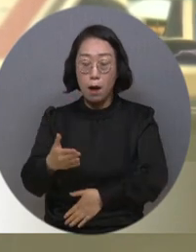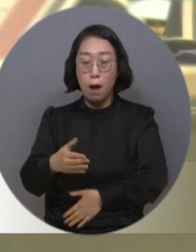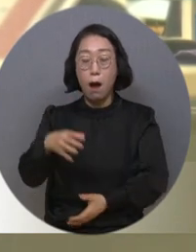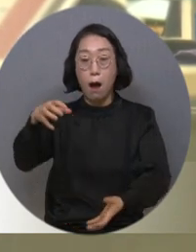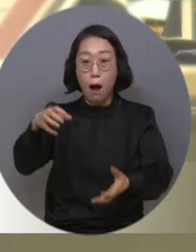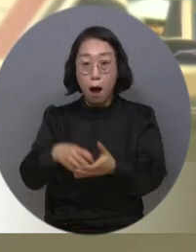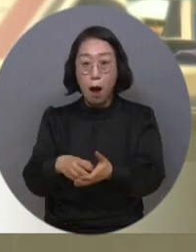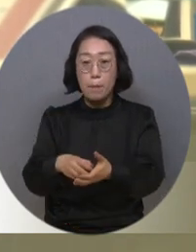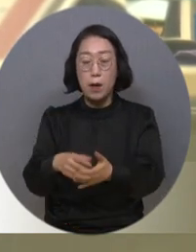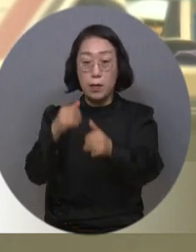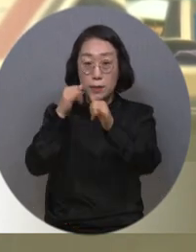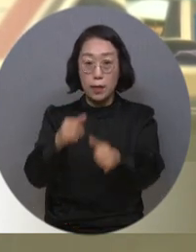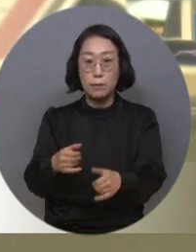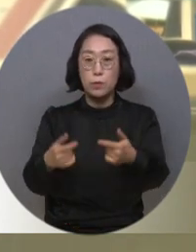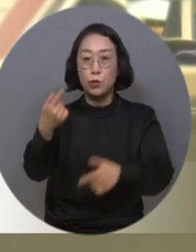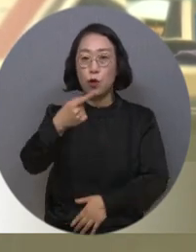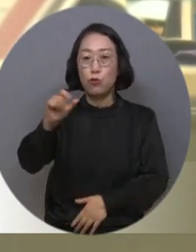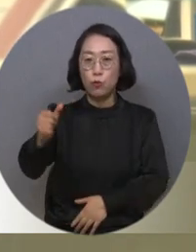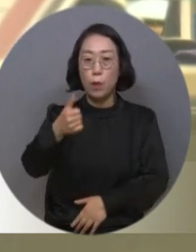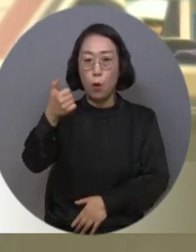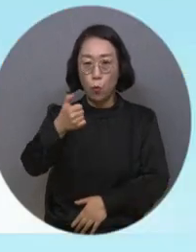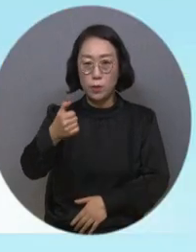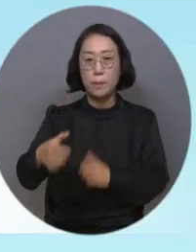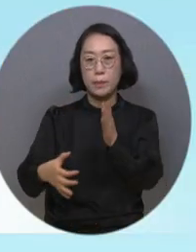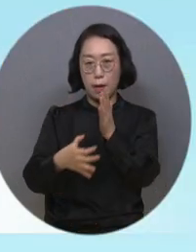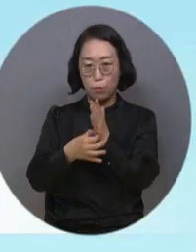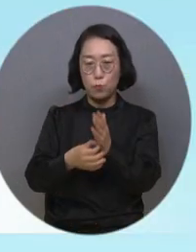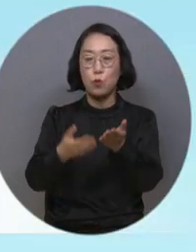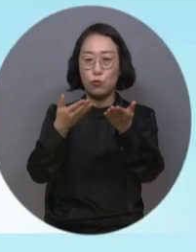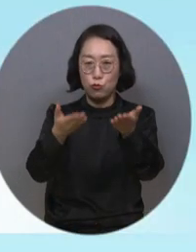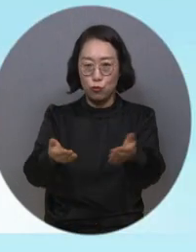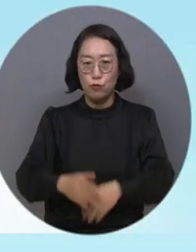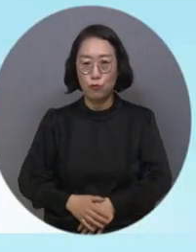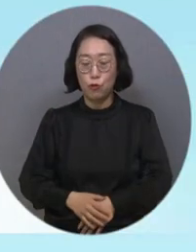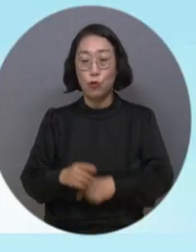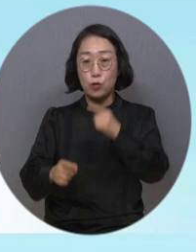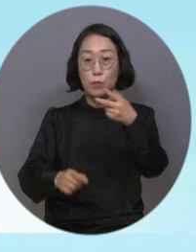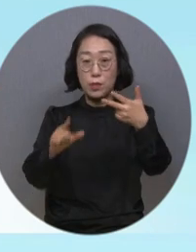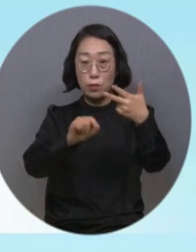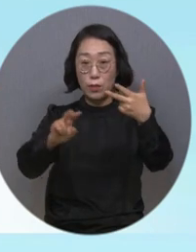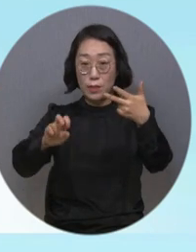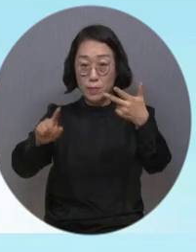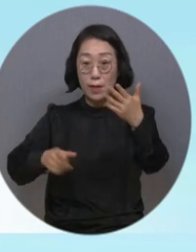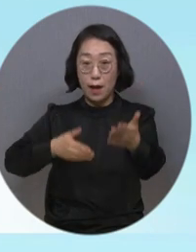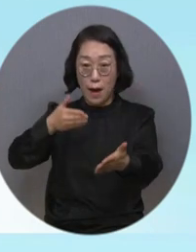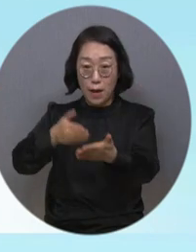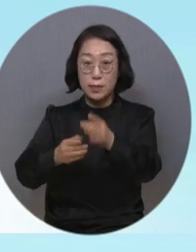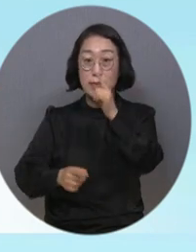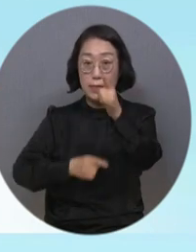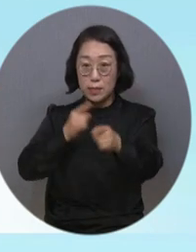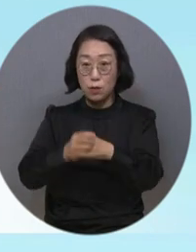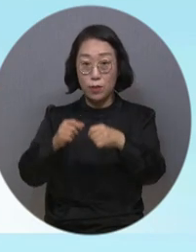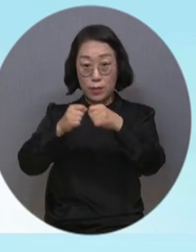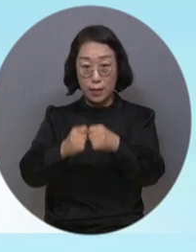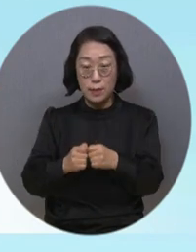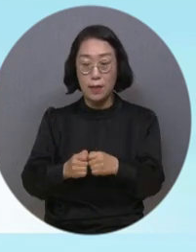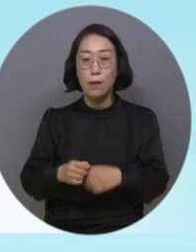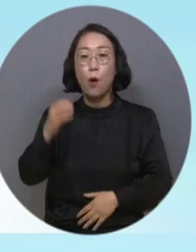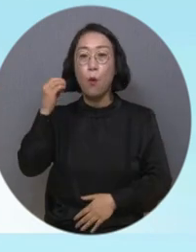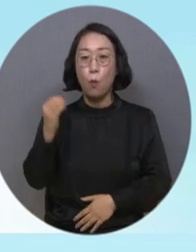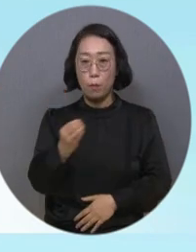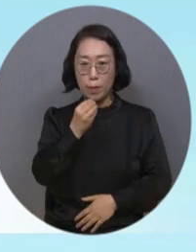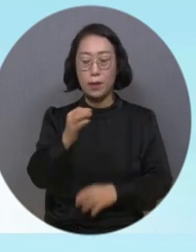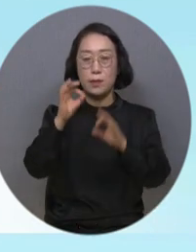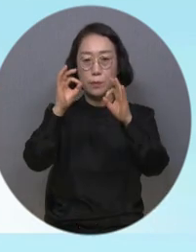1650만원 상당의 상품권이 지급됩니다 접수는 오는 7월 21일까지며 자세한 내용은 공모전